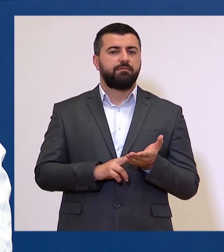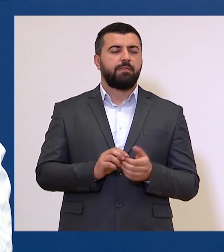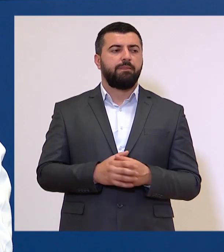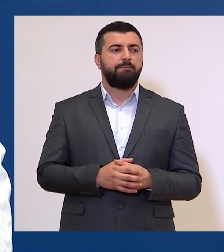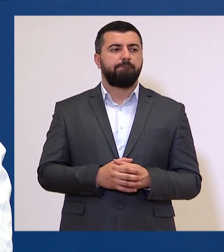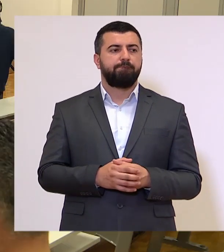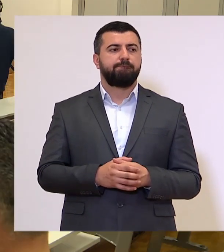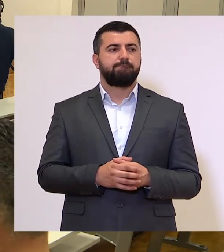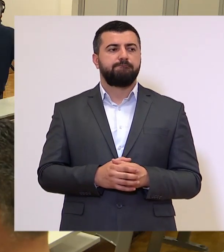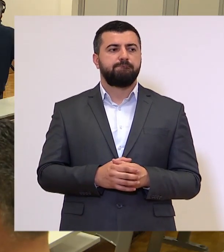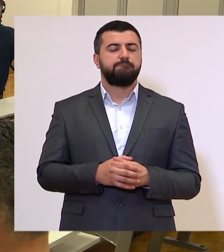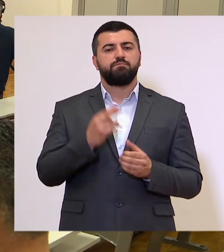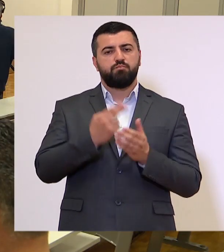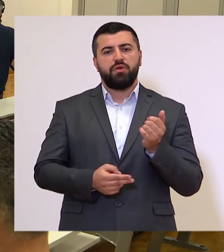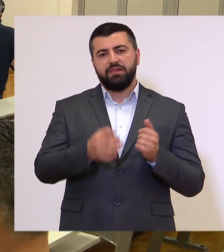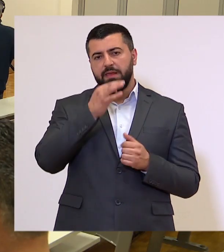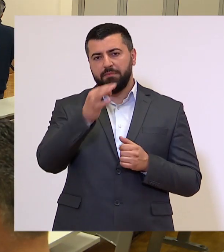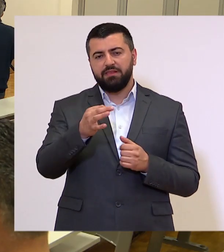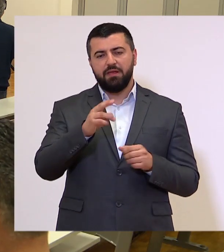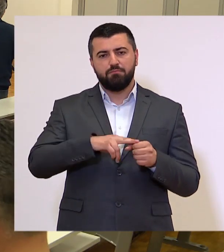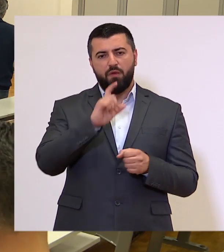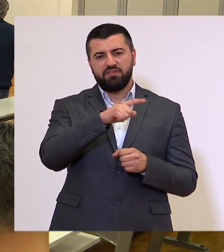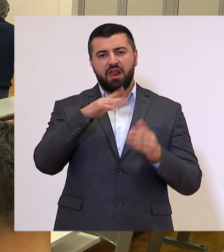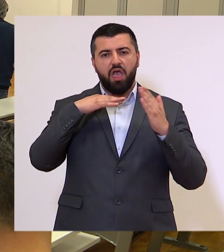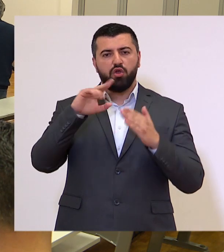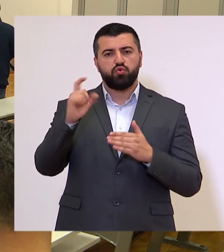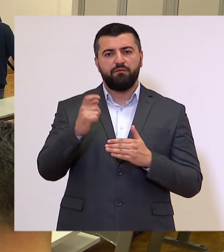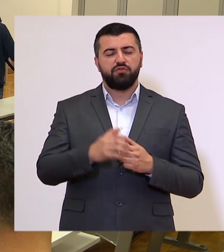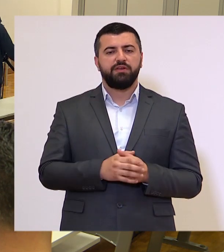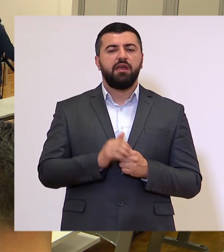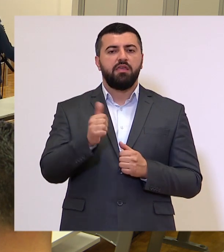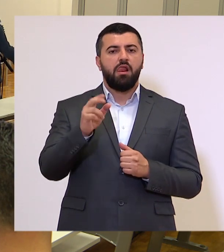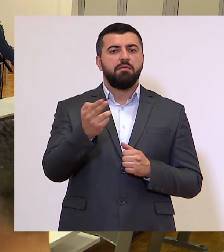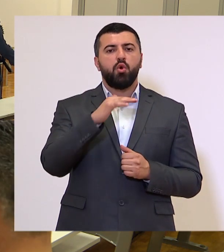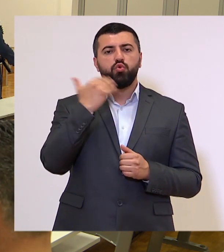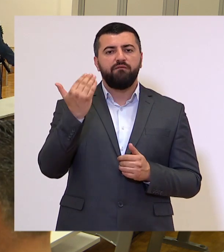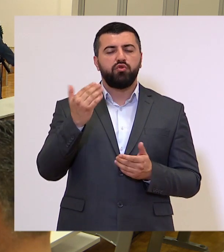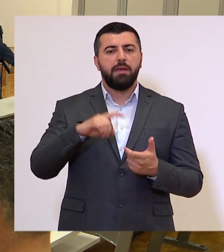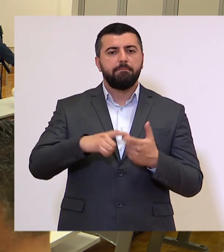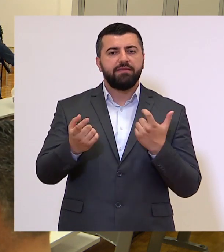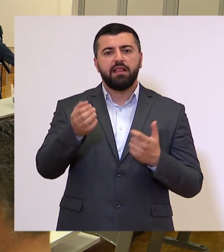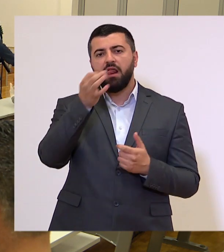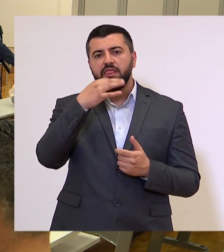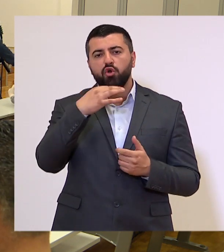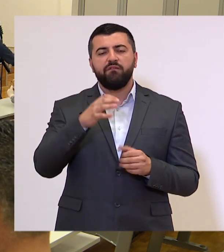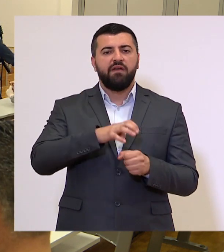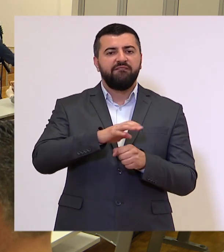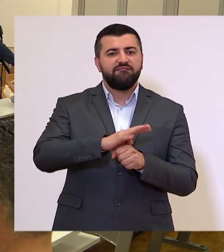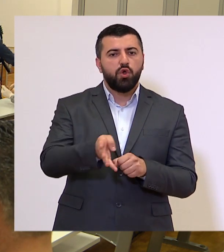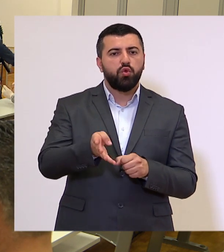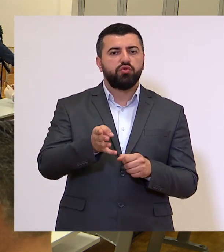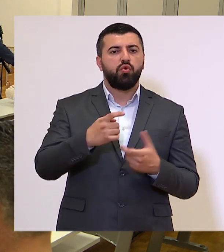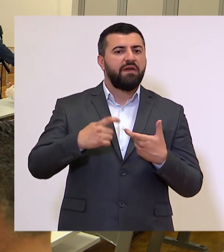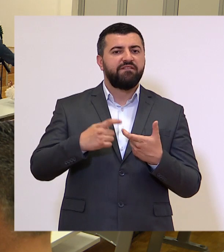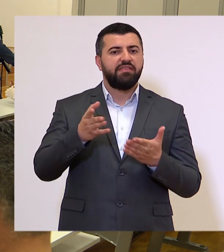suverena. I posljednje pitanje za profesora doktora Lazovića. Da li imate dovoljne količine lijekova za zaražene pacijente